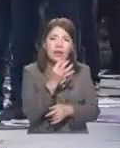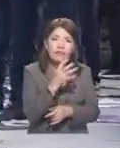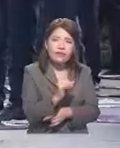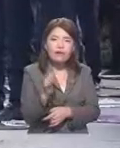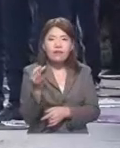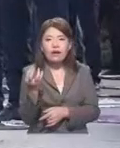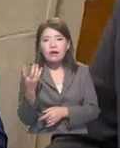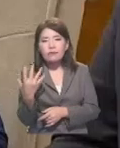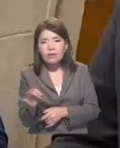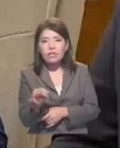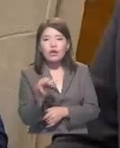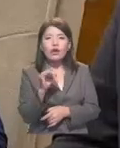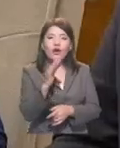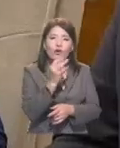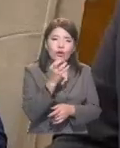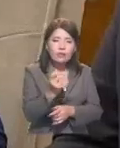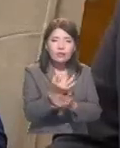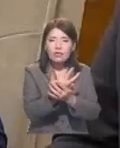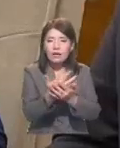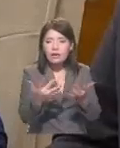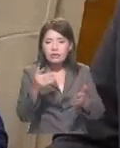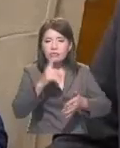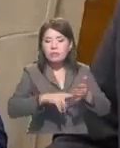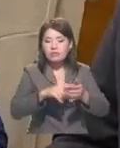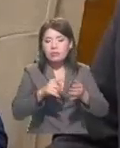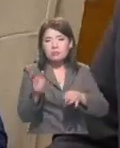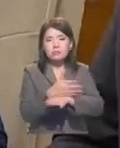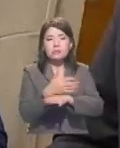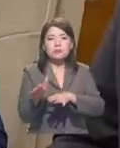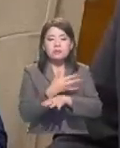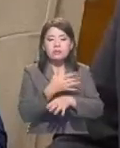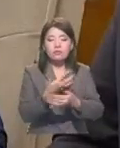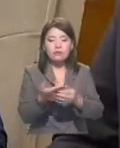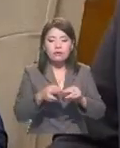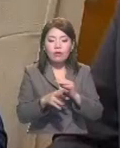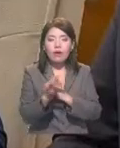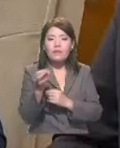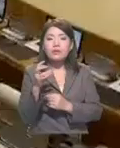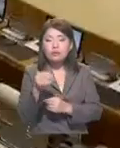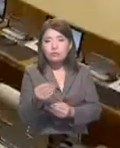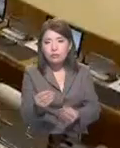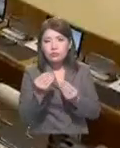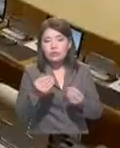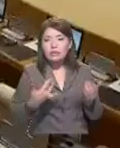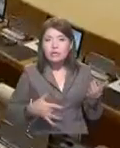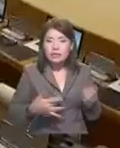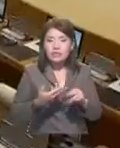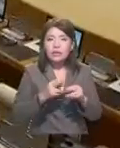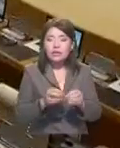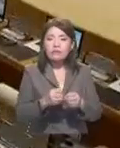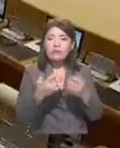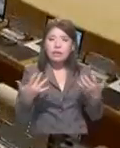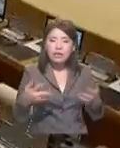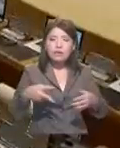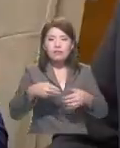уахаби, енді бірі құраншыл болып бастары қосылмай барады. Аманжол Әлтайдың айтуынша қасиетті домбырамыздан бастап, шашу, тұсау